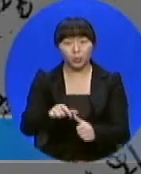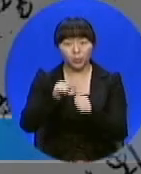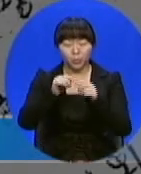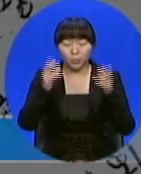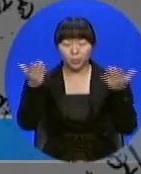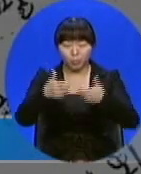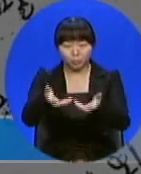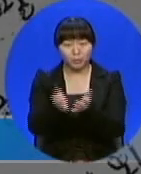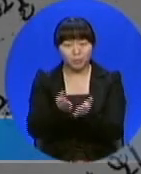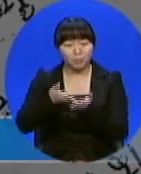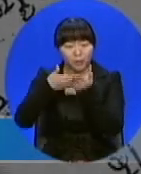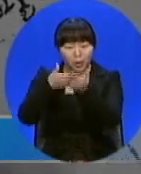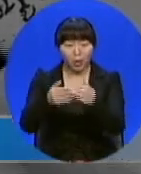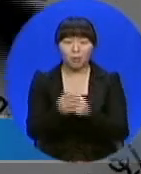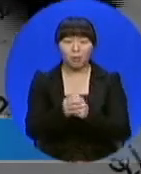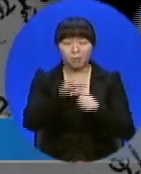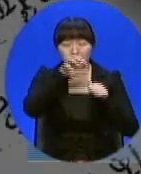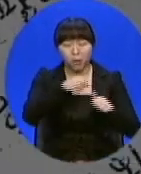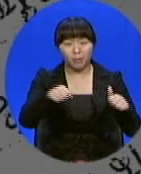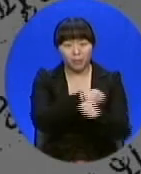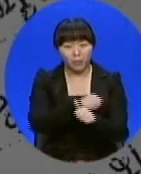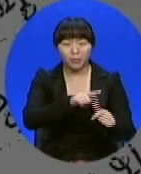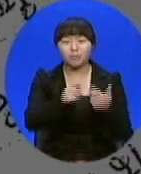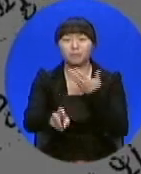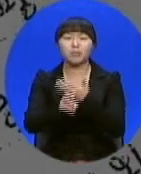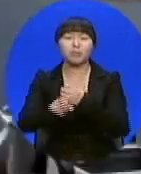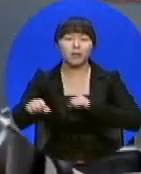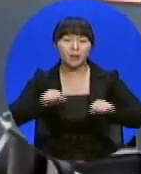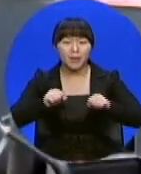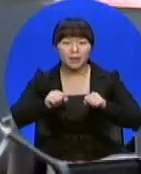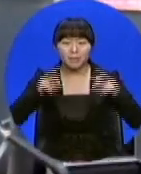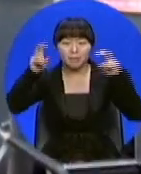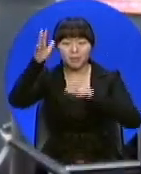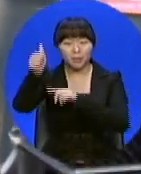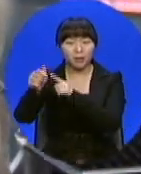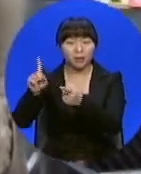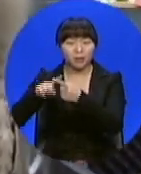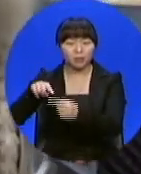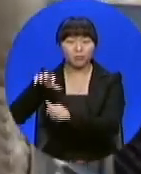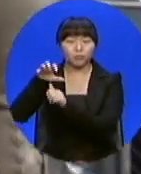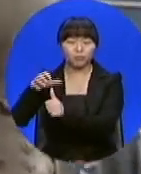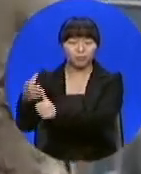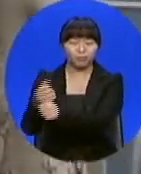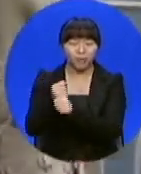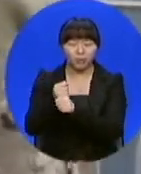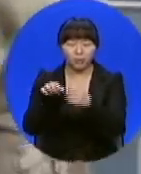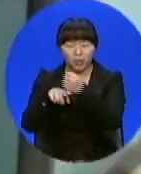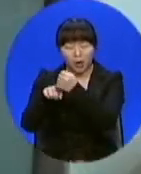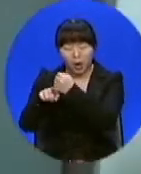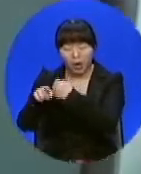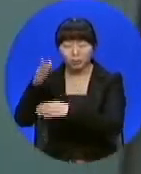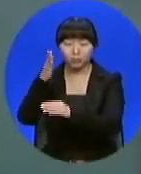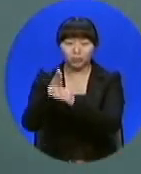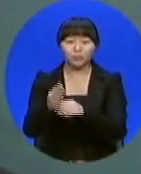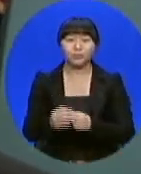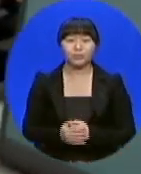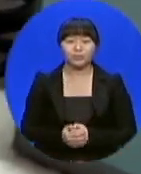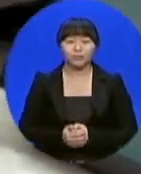한편 감금과 폭행 등 불법행위를 저지른 업주들에 대해서는 구속을 하는 등 수사 중에 있다고